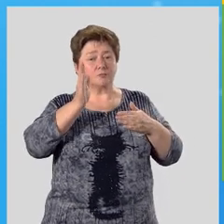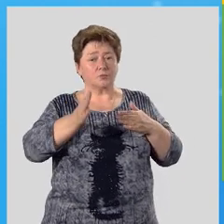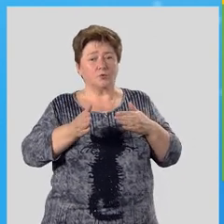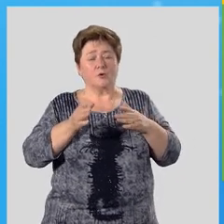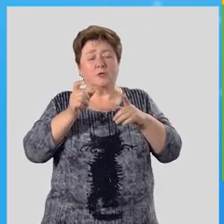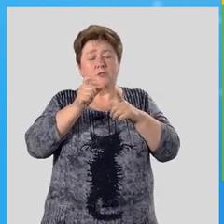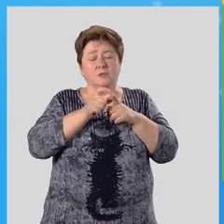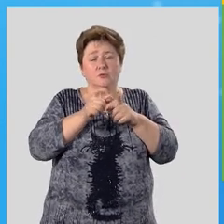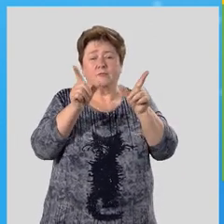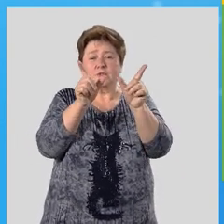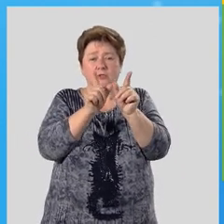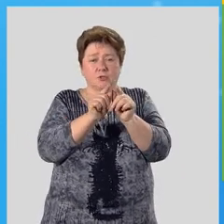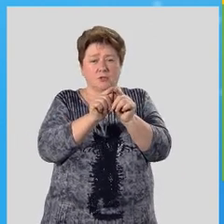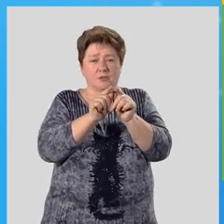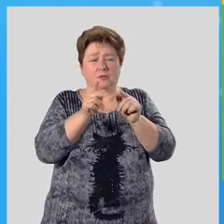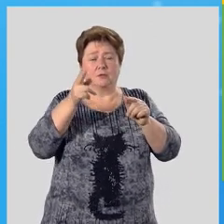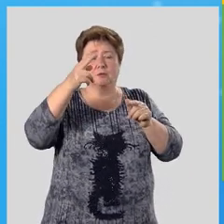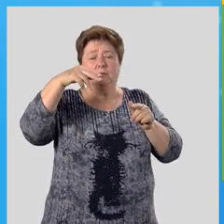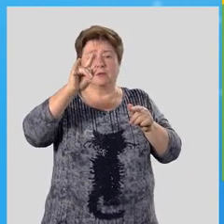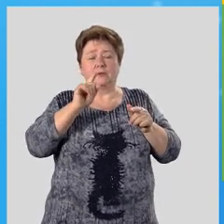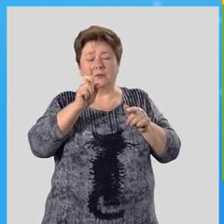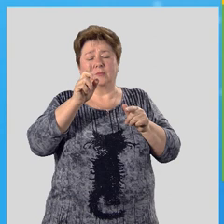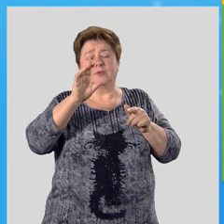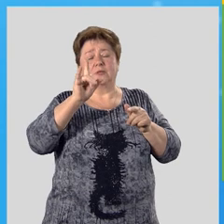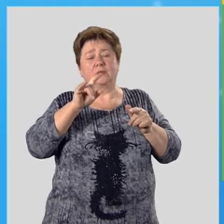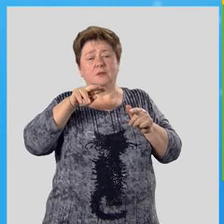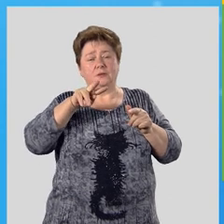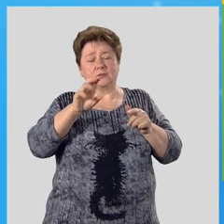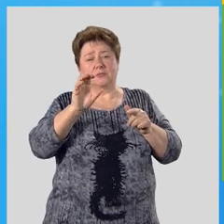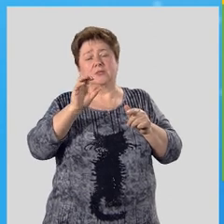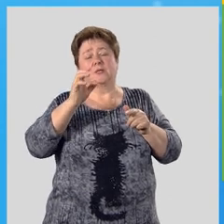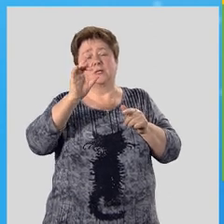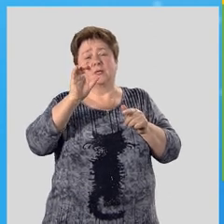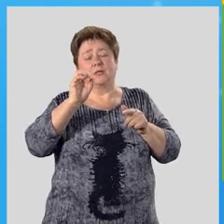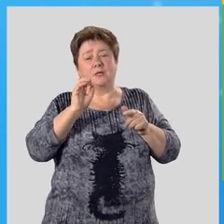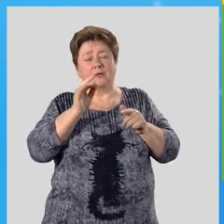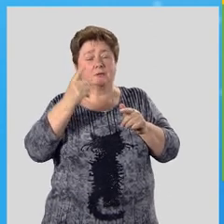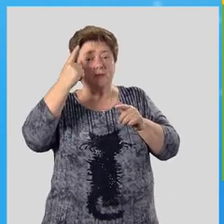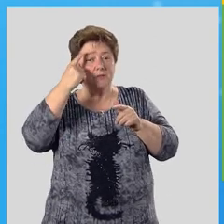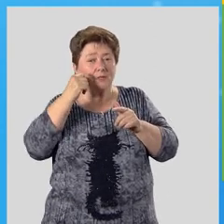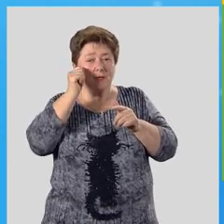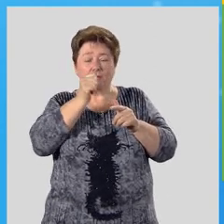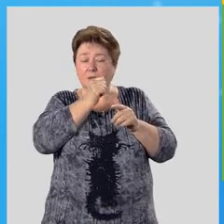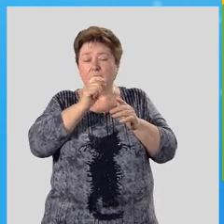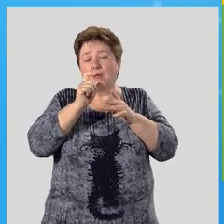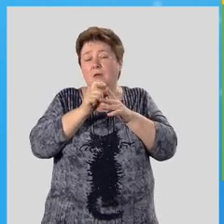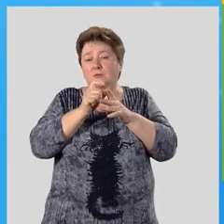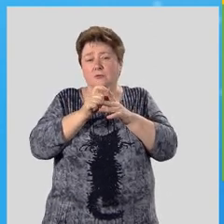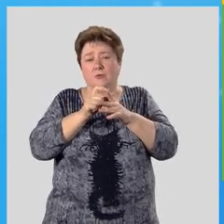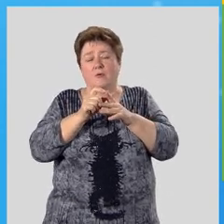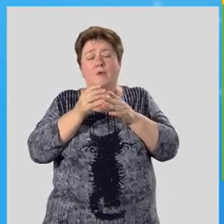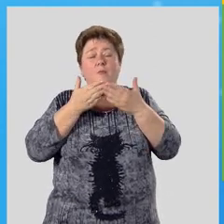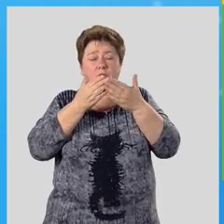получится словосочетание «дыб», «илс», «ер». Зная трехбуквенный код, попробуем